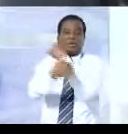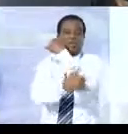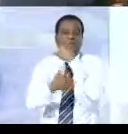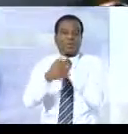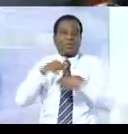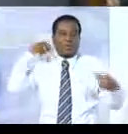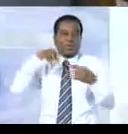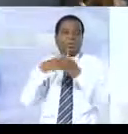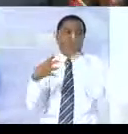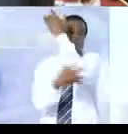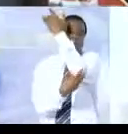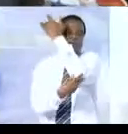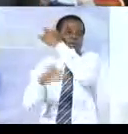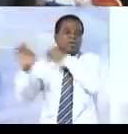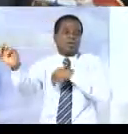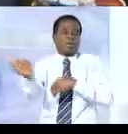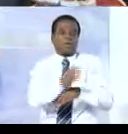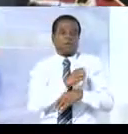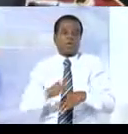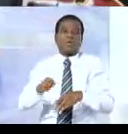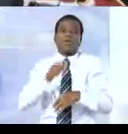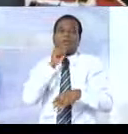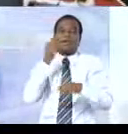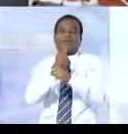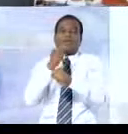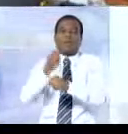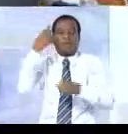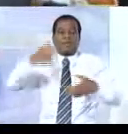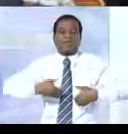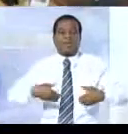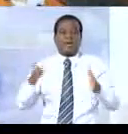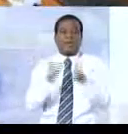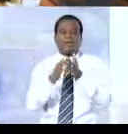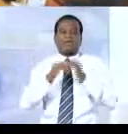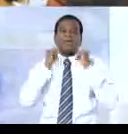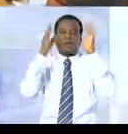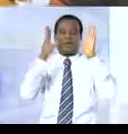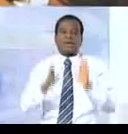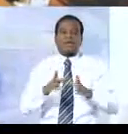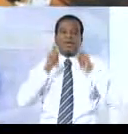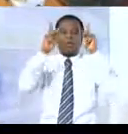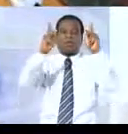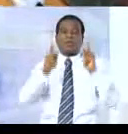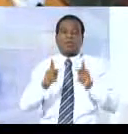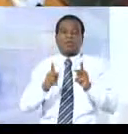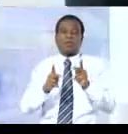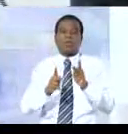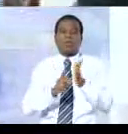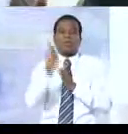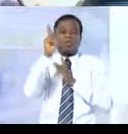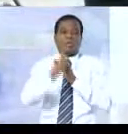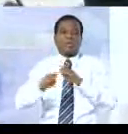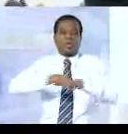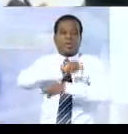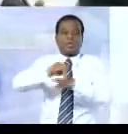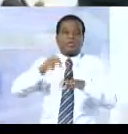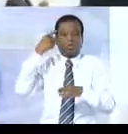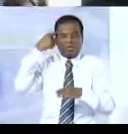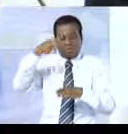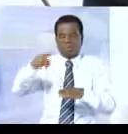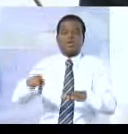la pauvreté, le chômage des jeunes, l'école ivoirienne, ainsi que le programme national de développement mis en place pour lancer